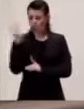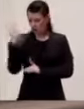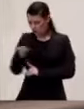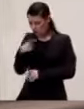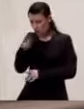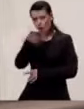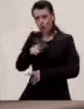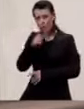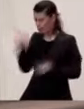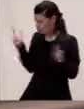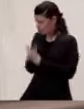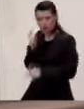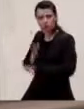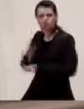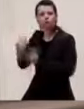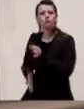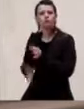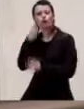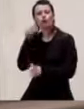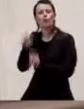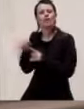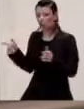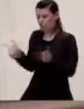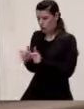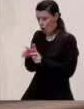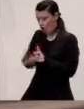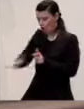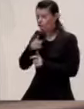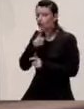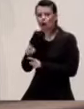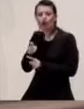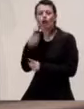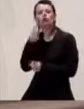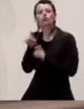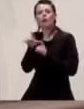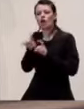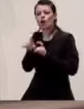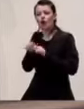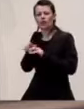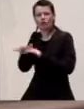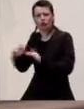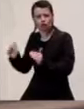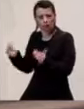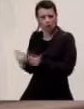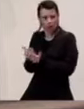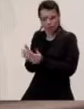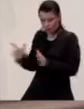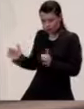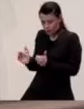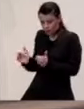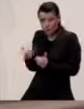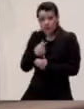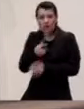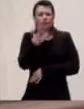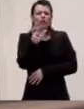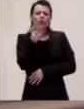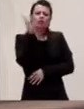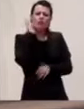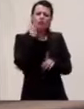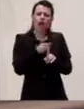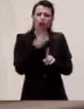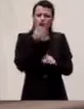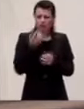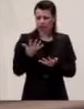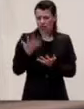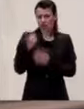fermando, cercando di contenere quel contagio per esempio con la zona rossa. Il 30 marzo però nell'RSA, cioè 10 giorni fa, è una data in cui